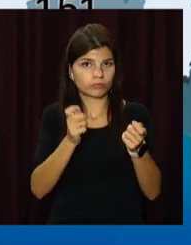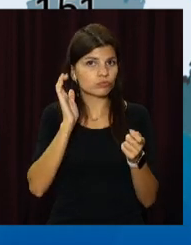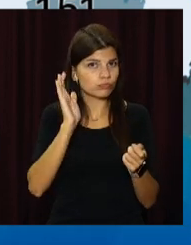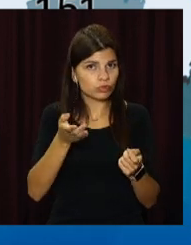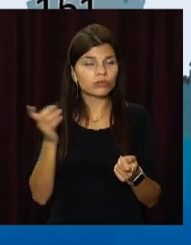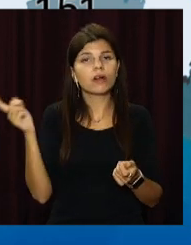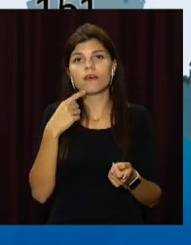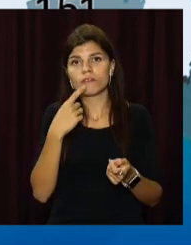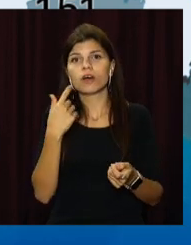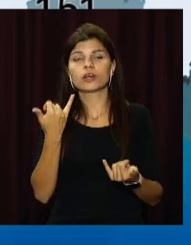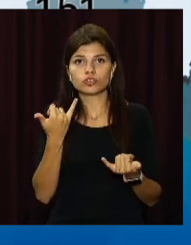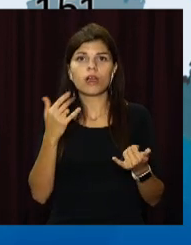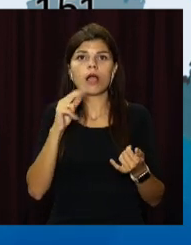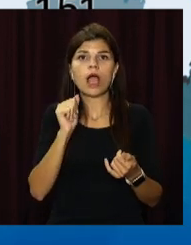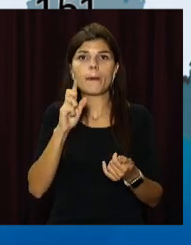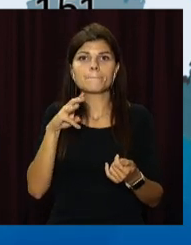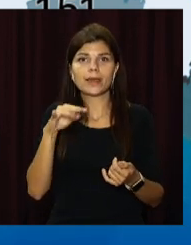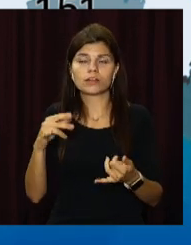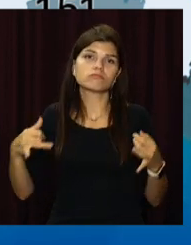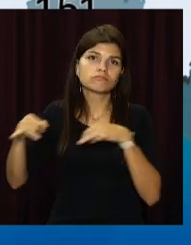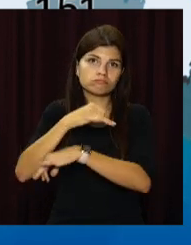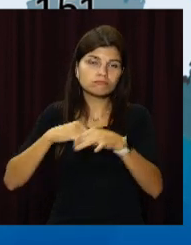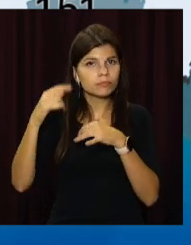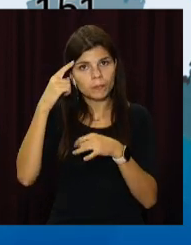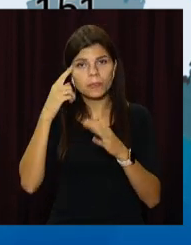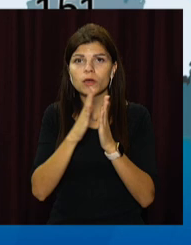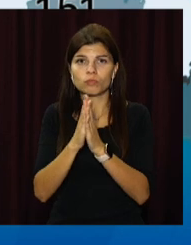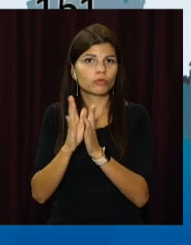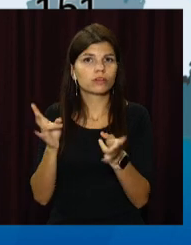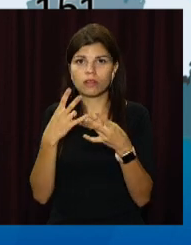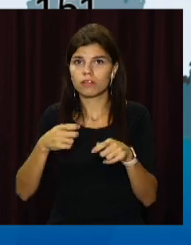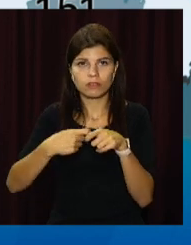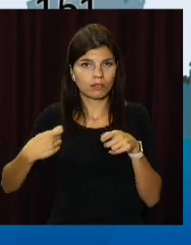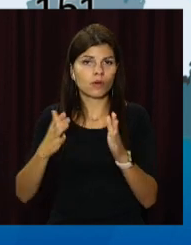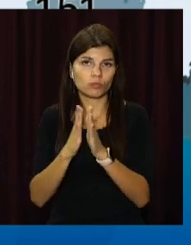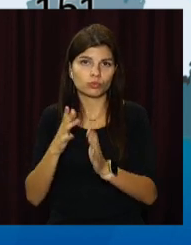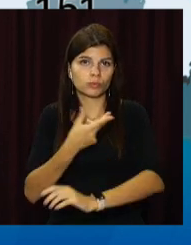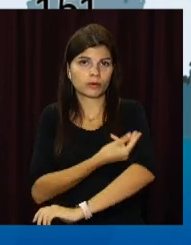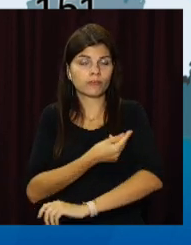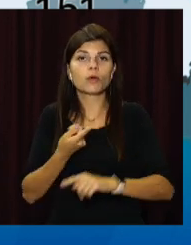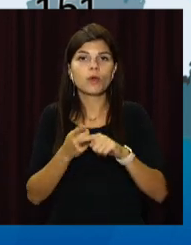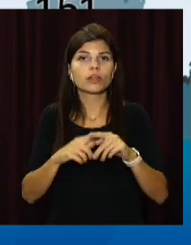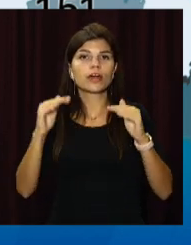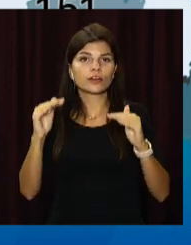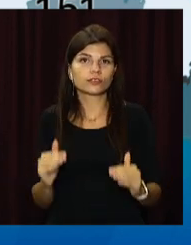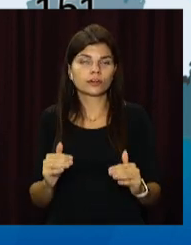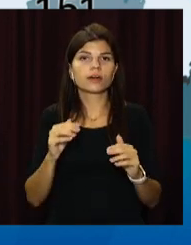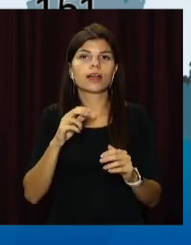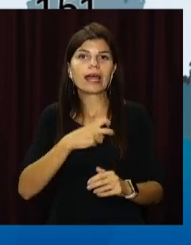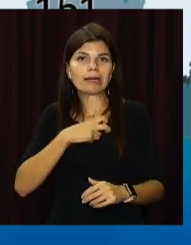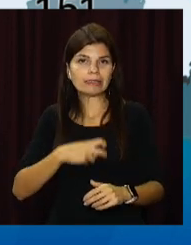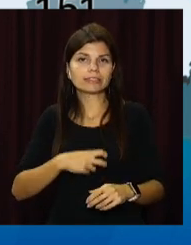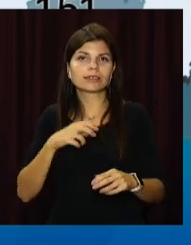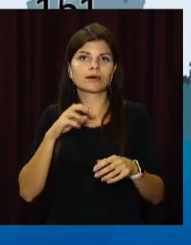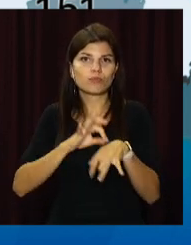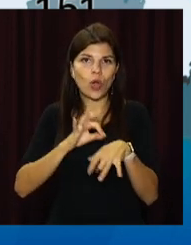документ відомство подало до Кабміну. Населення закликають не зволікати і зробити щеплення, оскільки це знижує ризики ушпиталення та